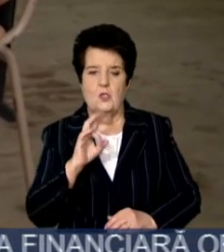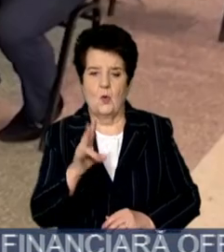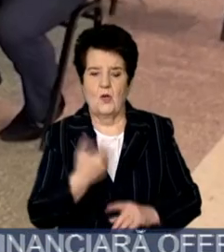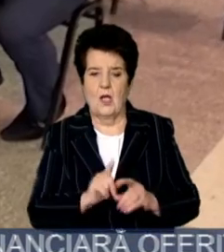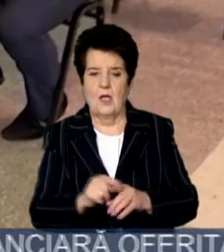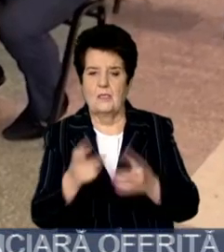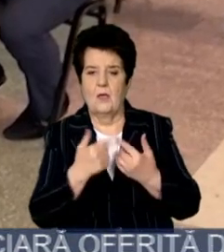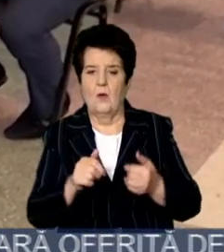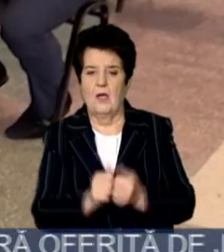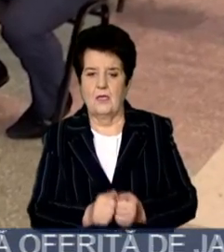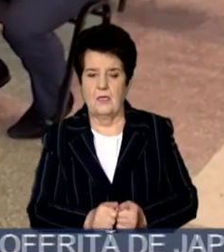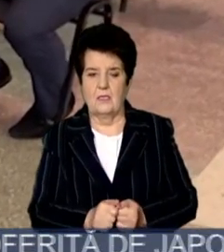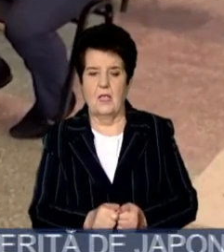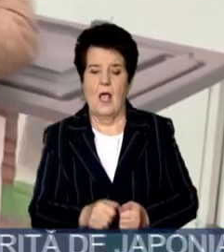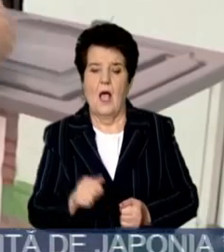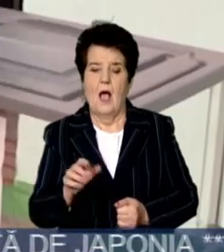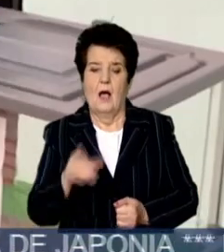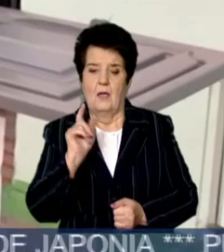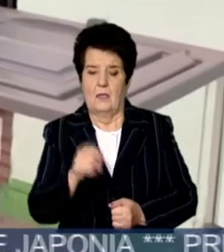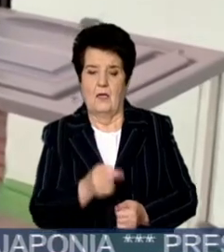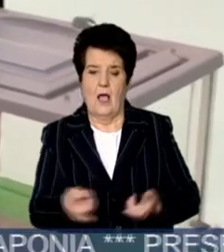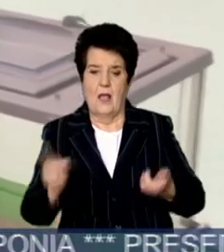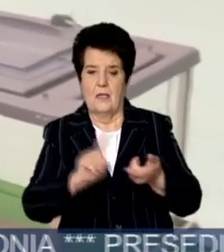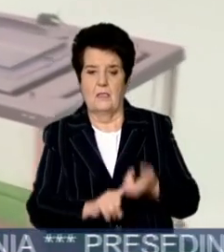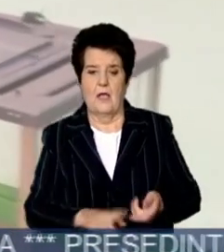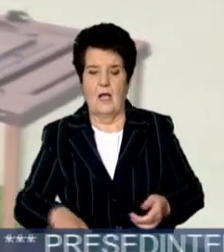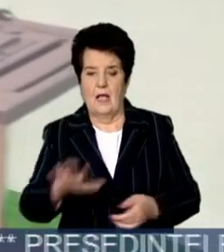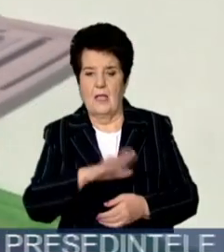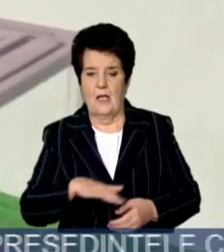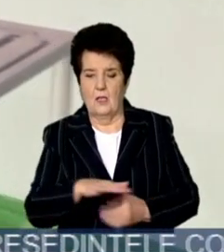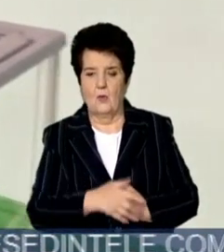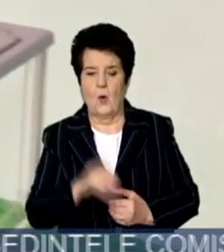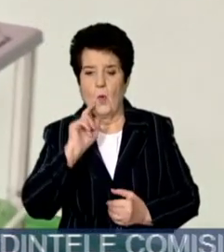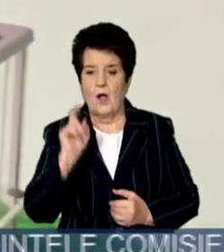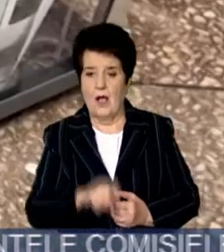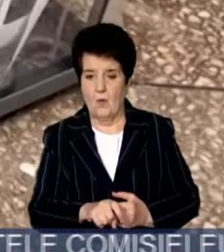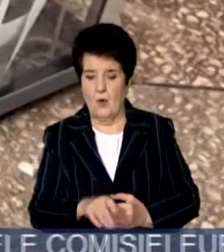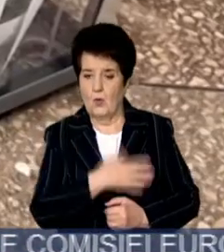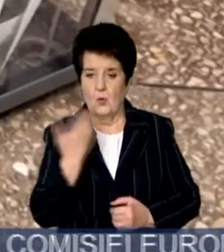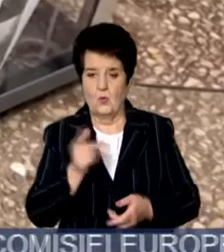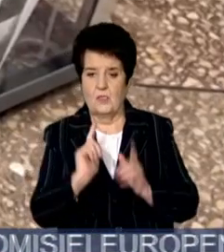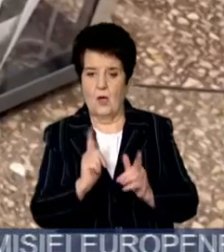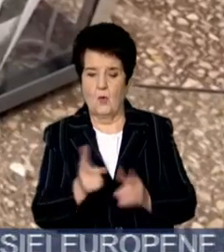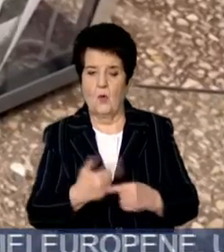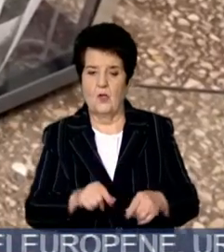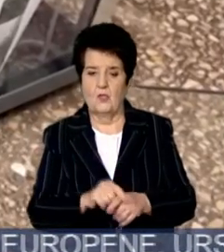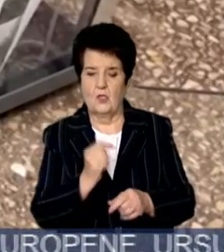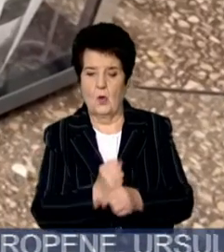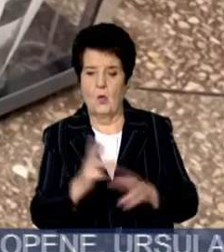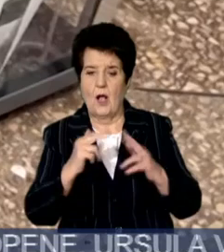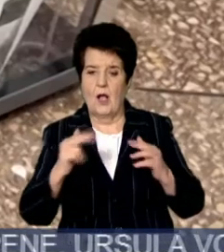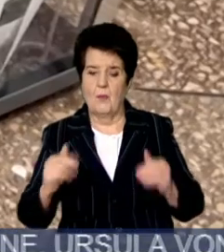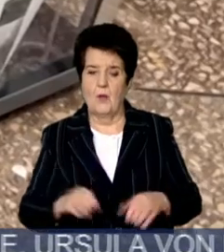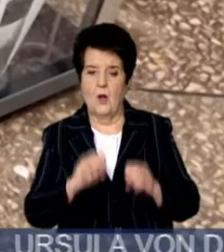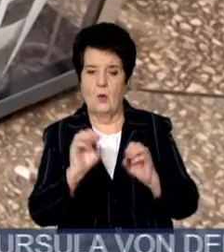care s a organizat pretinsul plebiscit al susține anexarea teritoriilor între timpul ucrainenii care nu sunt de acord cu aceste jocuri ale cremlinului